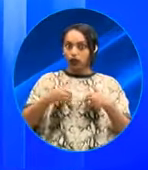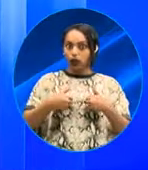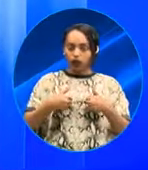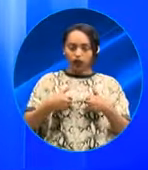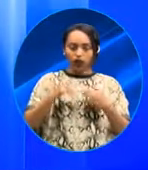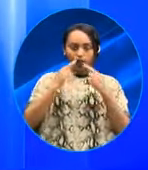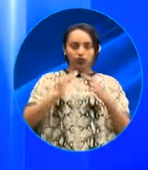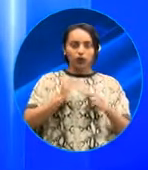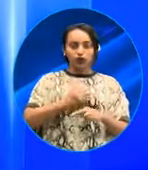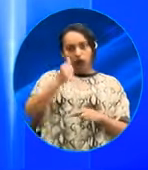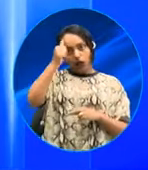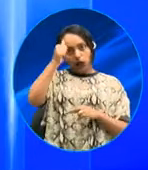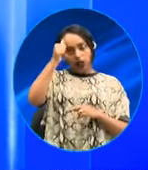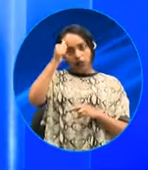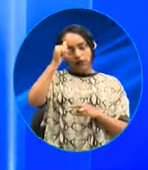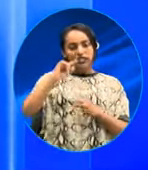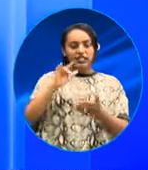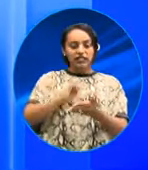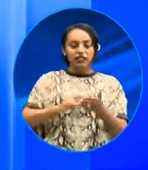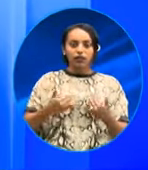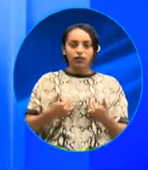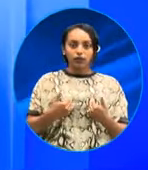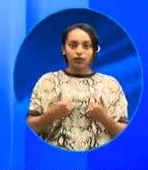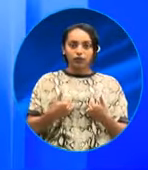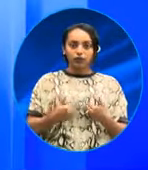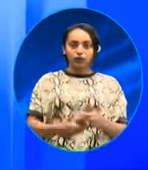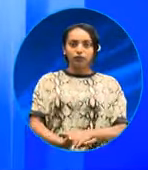ተከናውኗል። ሪፖርተራችን አንዋር አህመድ ዝርዝር አለው።